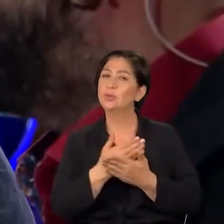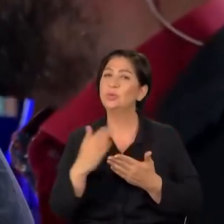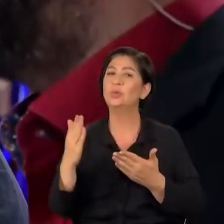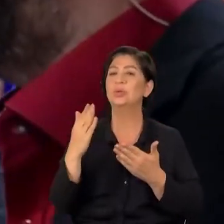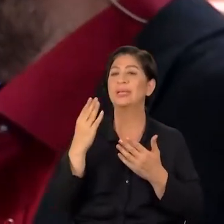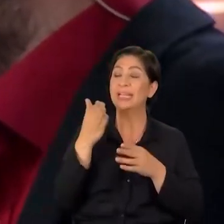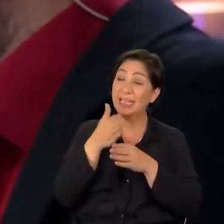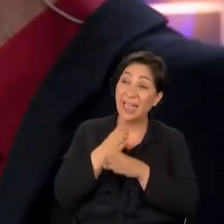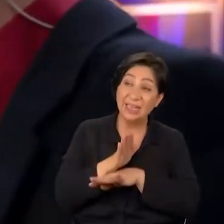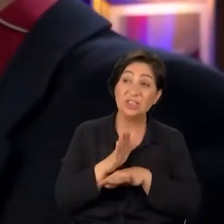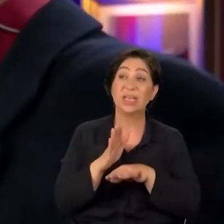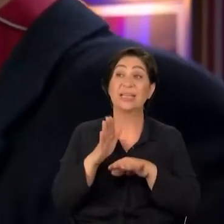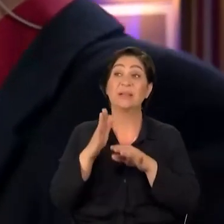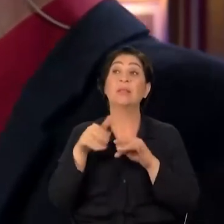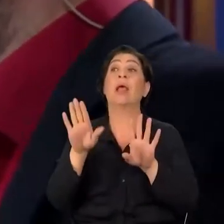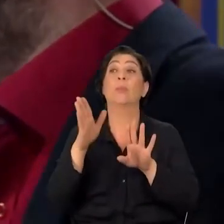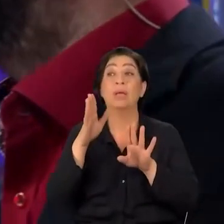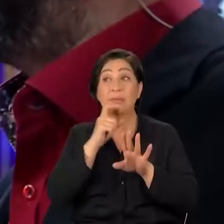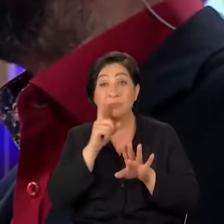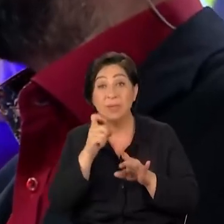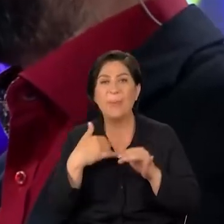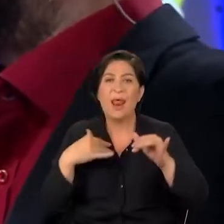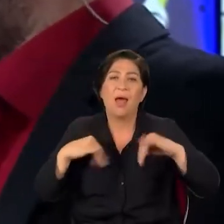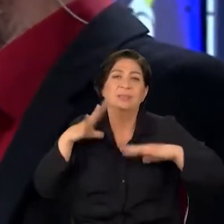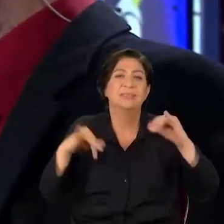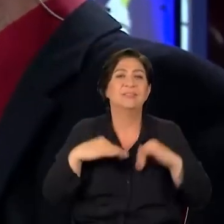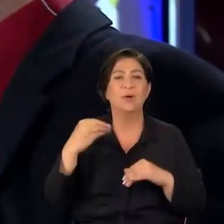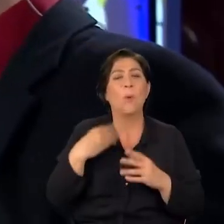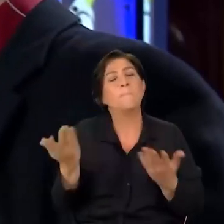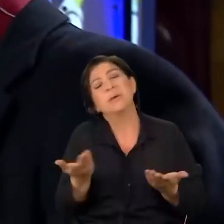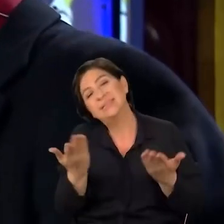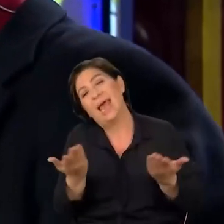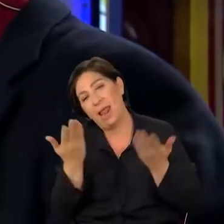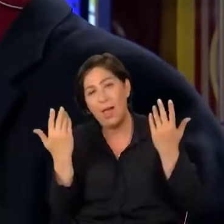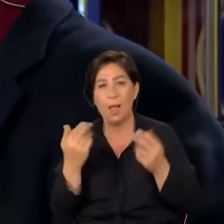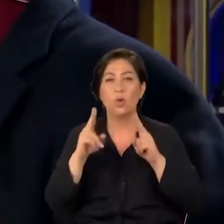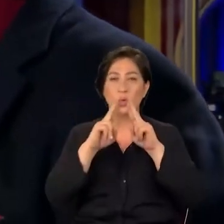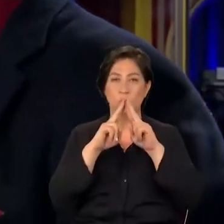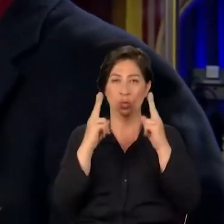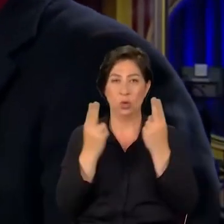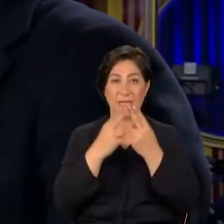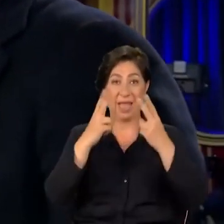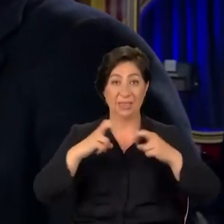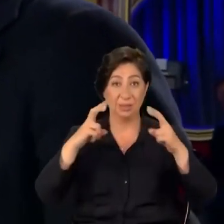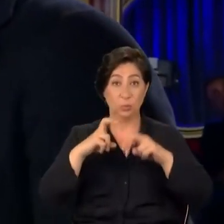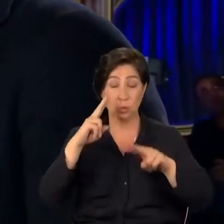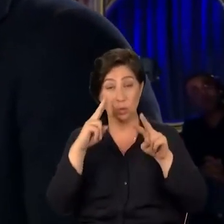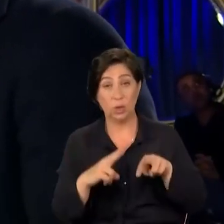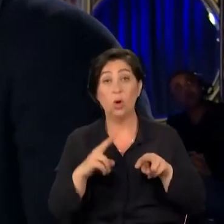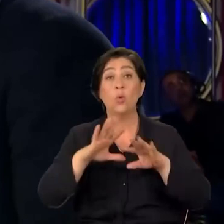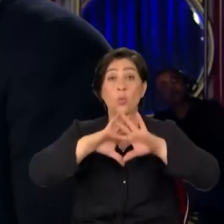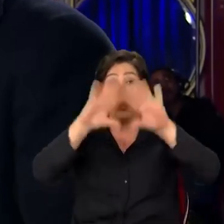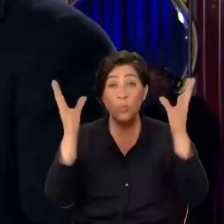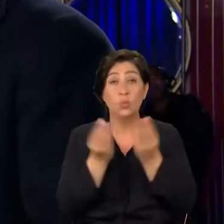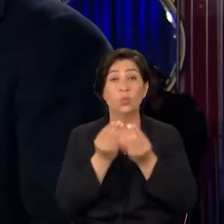sürrealitesi, gerçek üstünlüğü beni daha az rahatsız ediyor. Mesela eğer dünyada yapılan araştırmalar